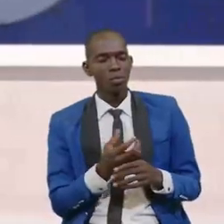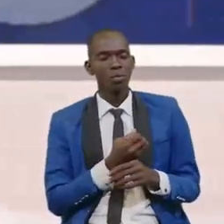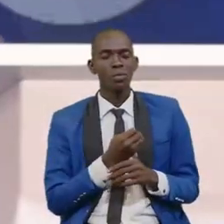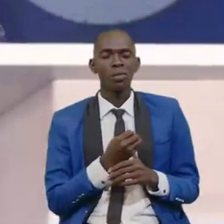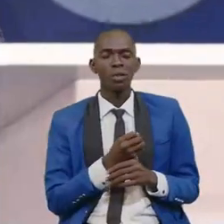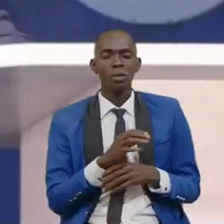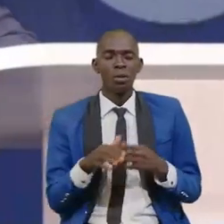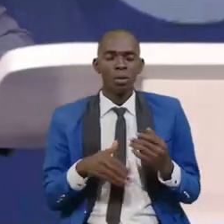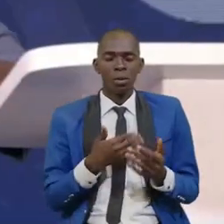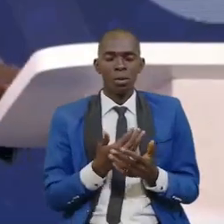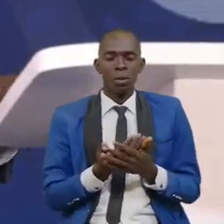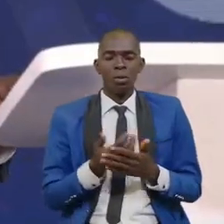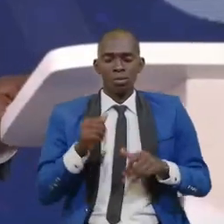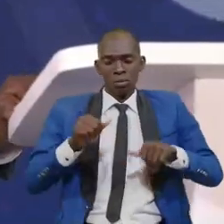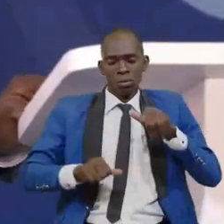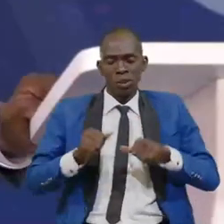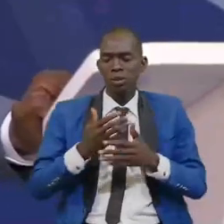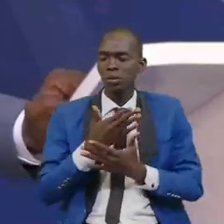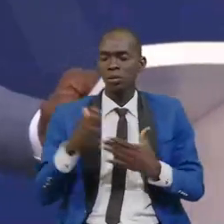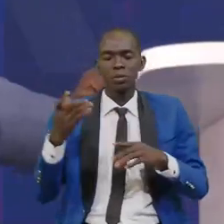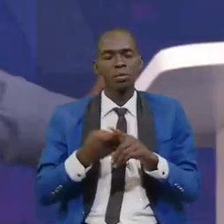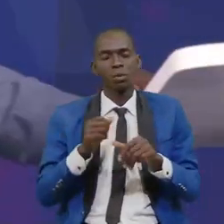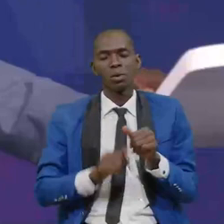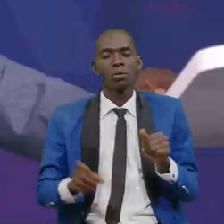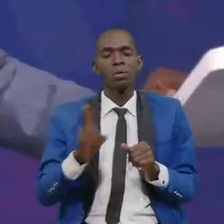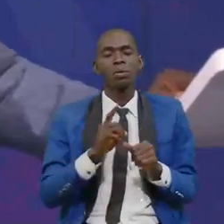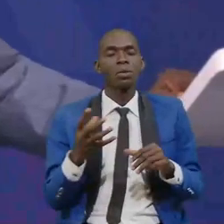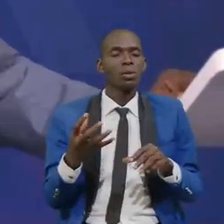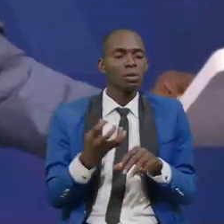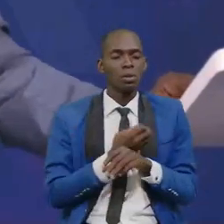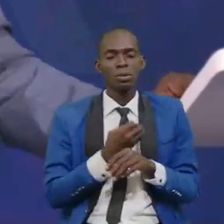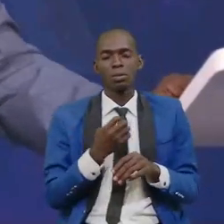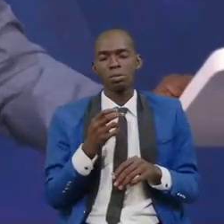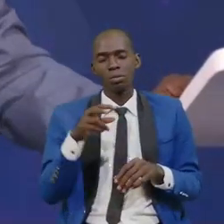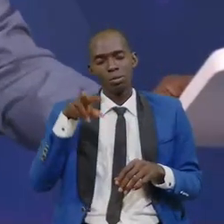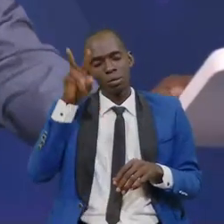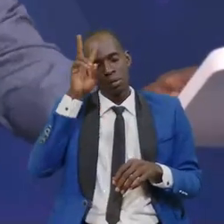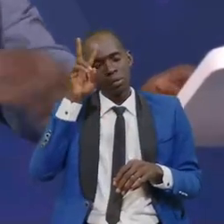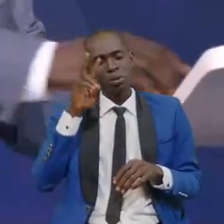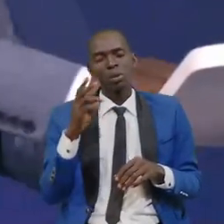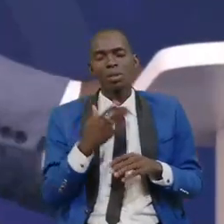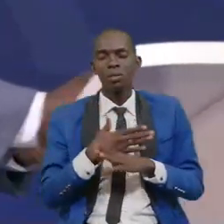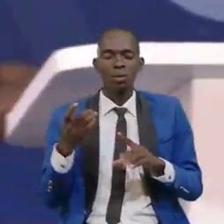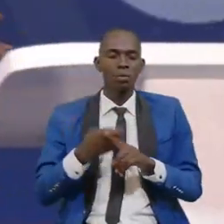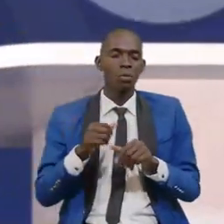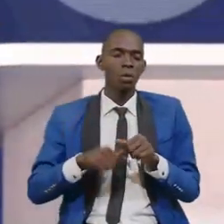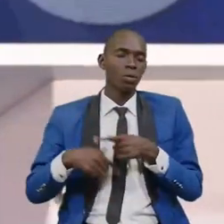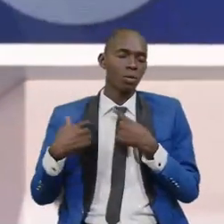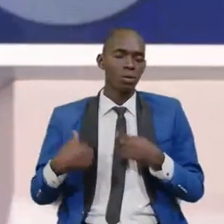Ôte l'incrédulité de chaque cœur. Ôte la peur de chaque